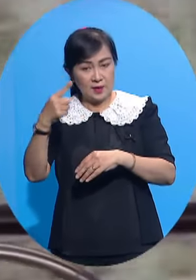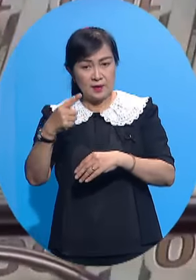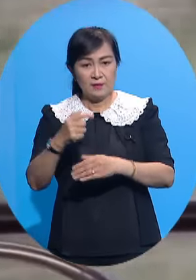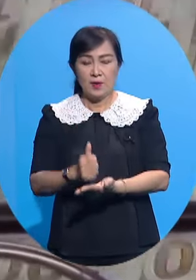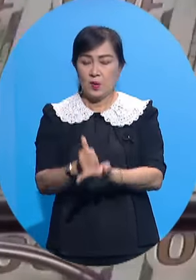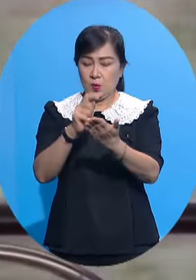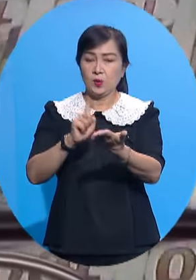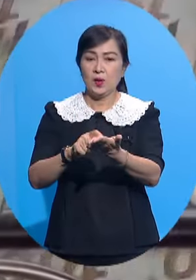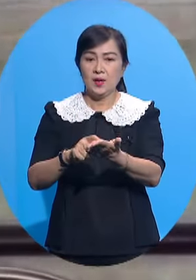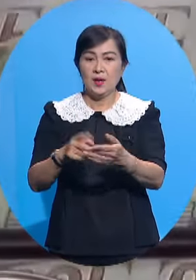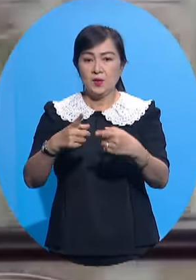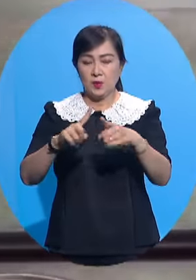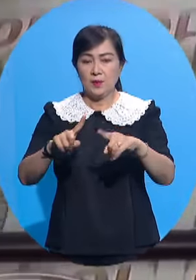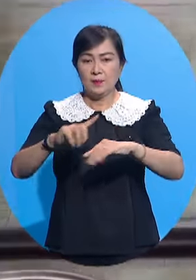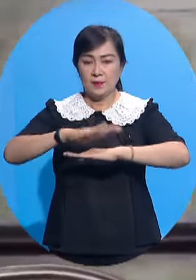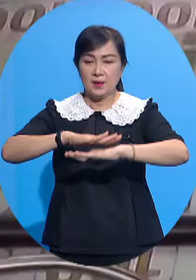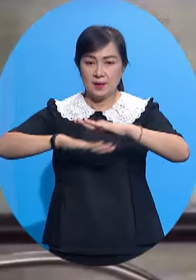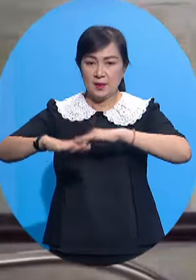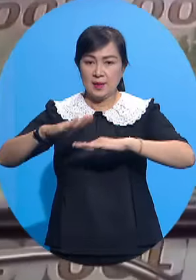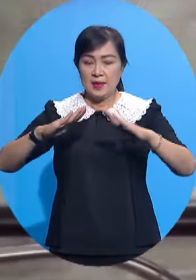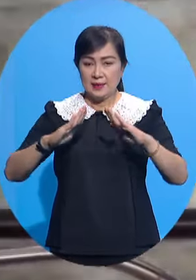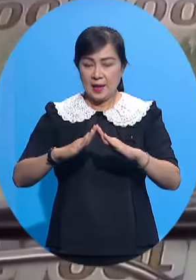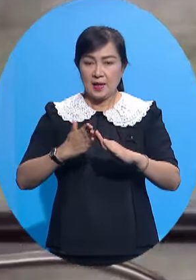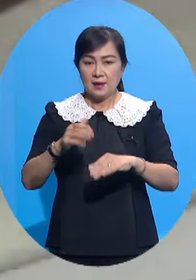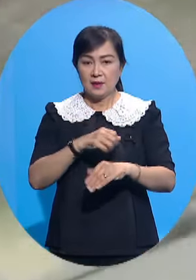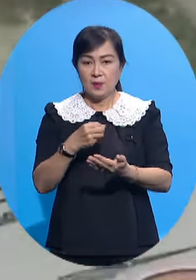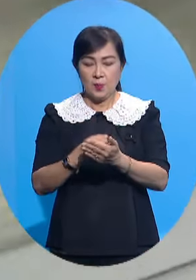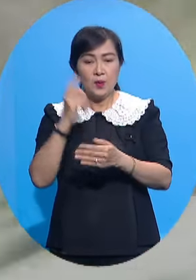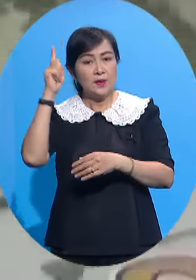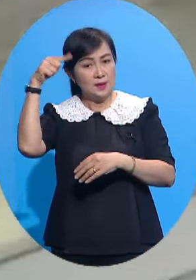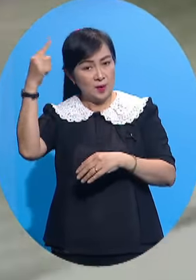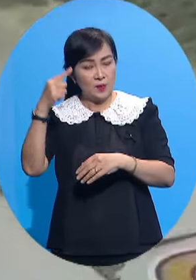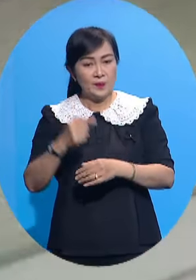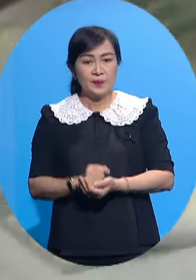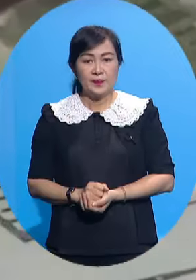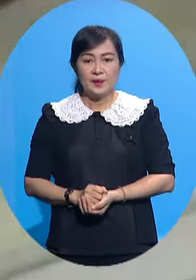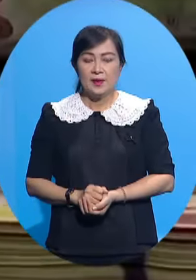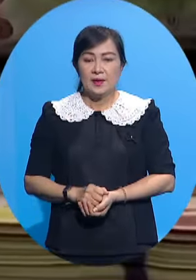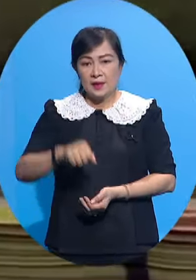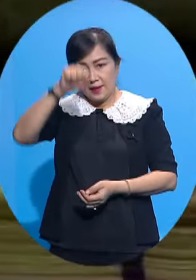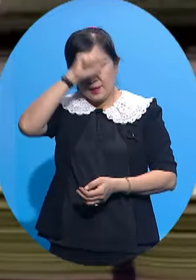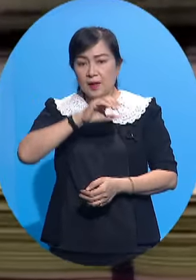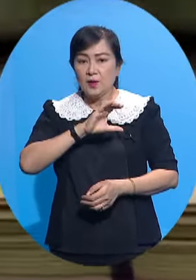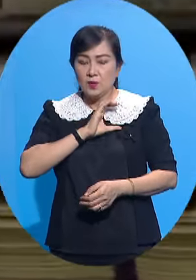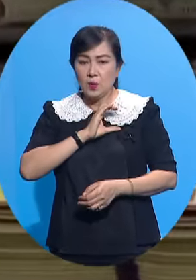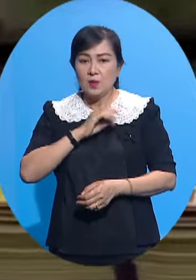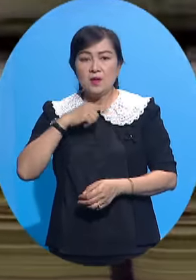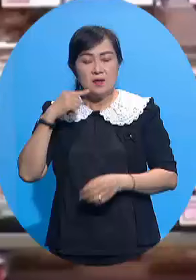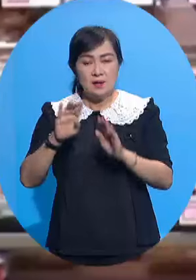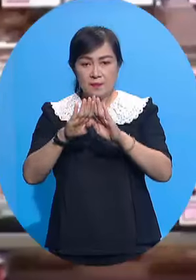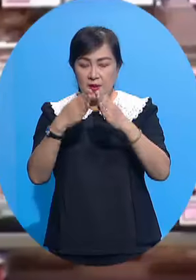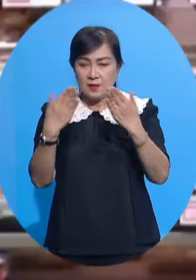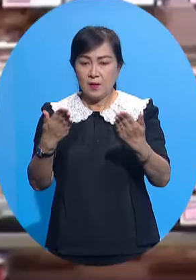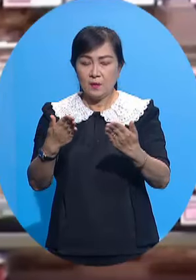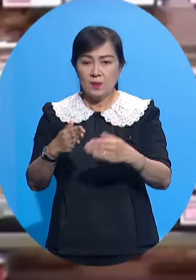đãi thuế cho những doanh nghiệp xây nhà giá cả phải chăng cho người mua lần đầu. Ngoài ra, ứng viên đảng Dân Chủ cũng đã hứa sẽ mở rộng